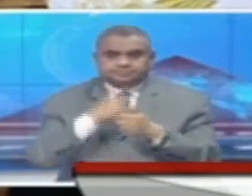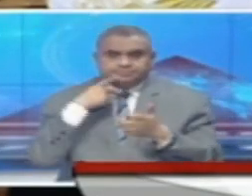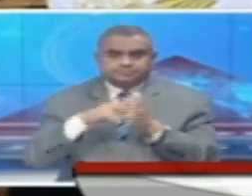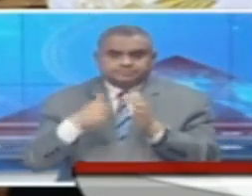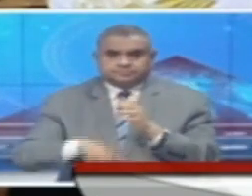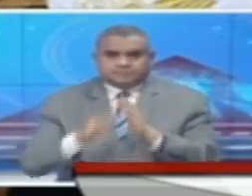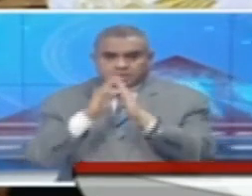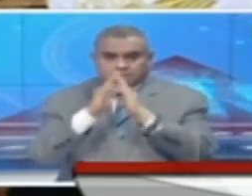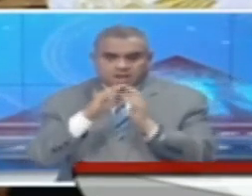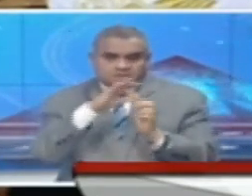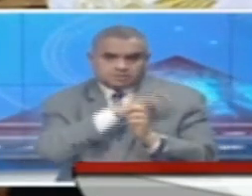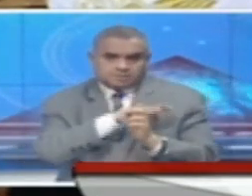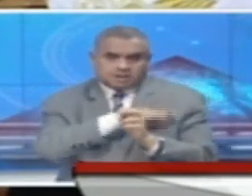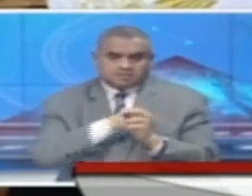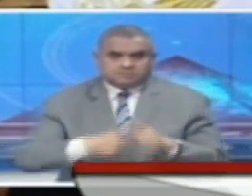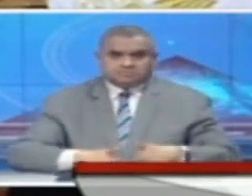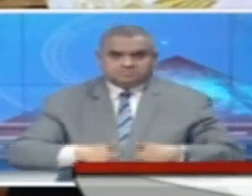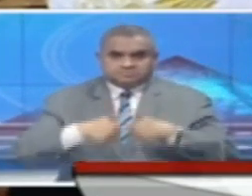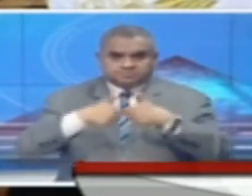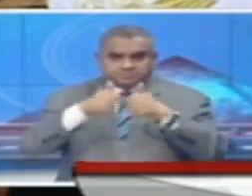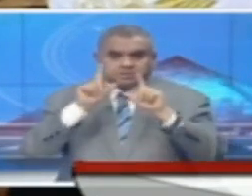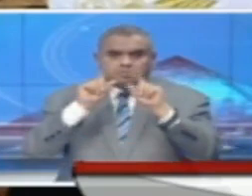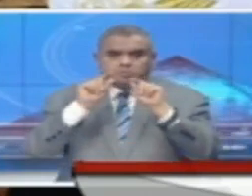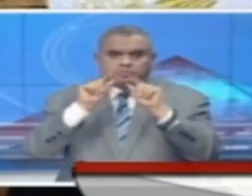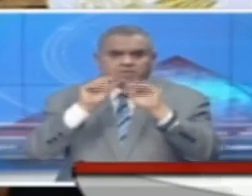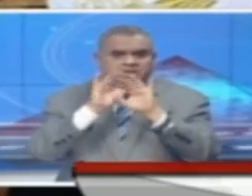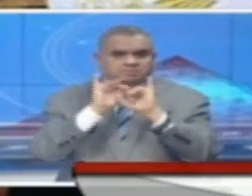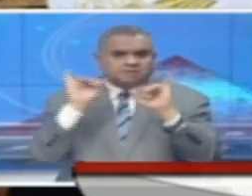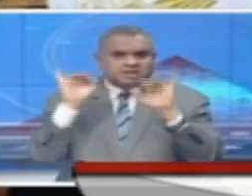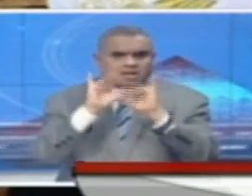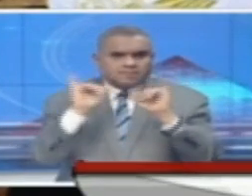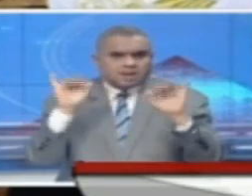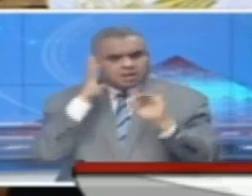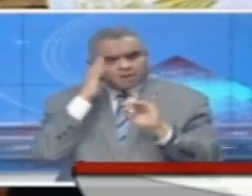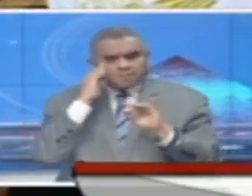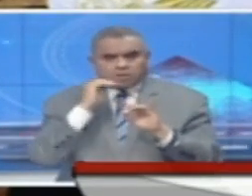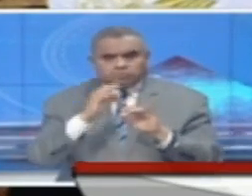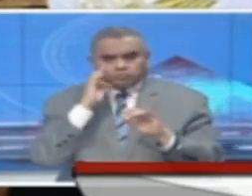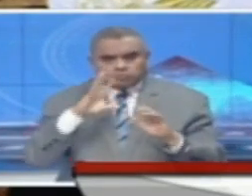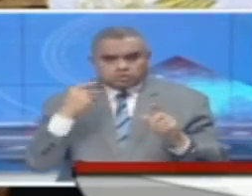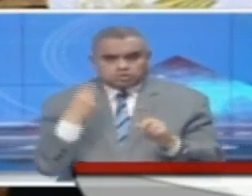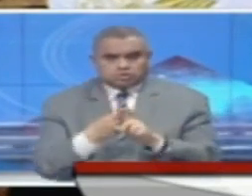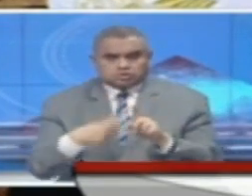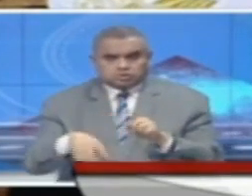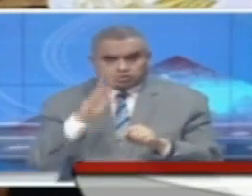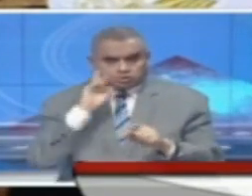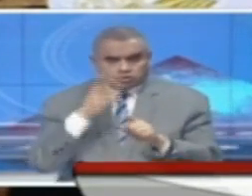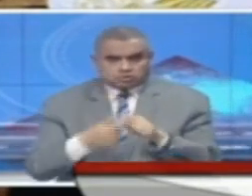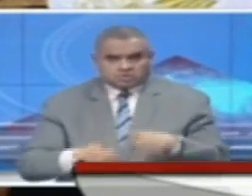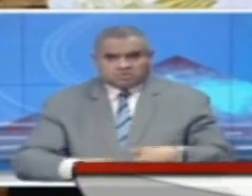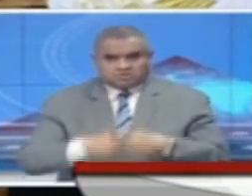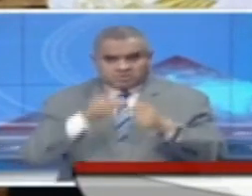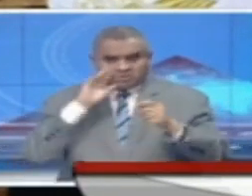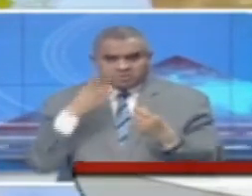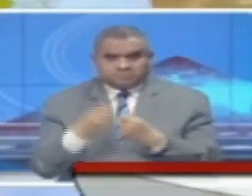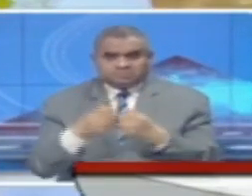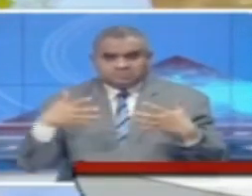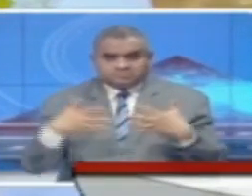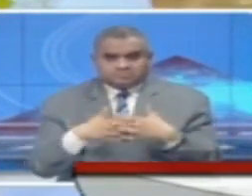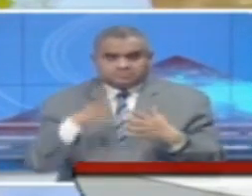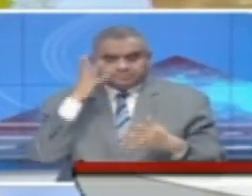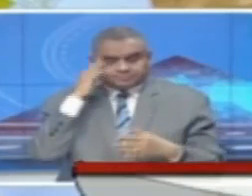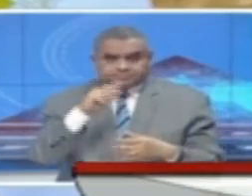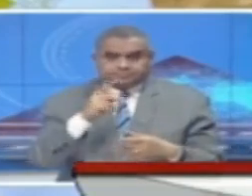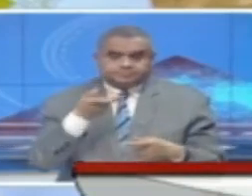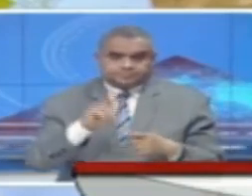يعني يعتبر من المعجزات، العالم يراه هكذا. ولو فضلنا على نفس الحالة دي